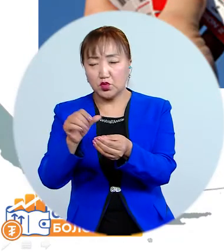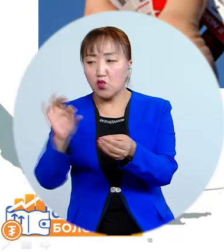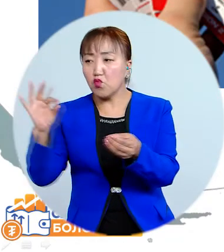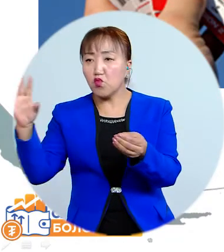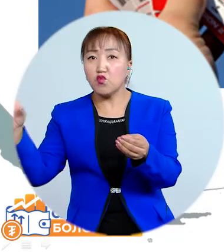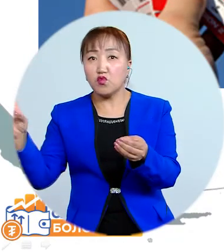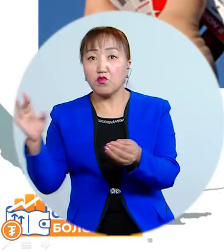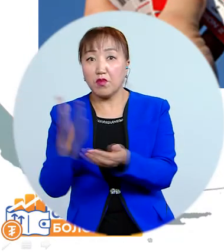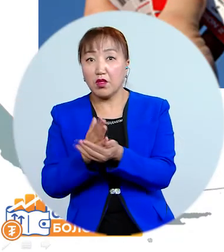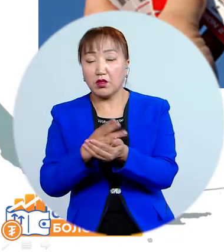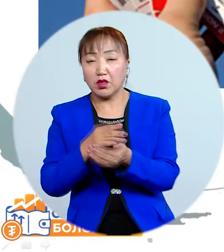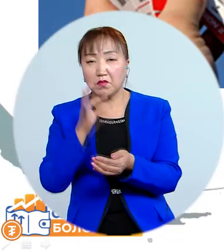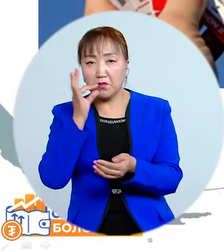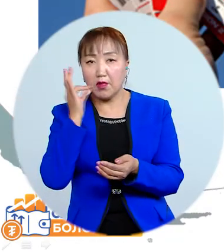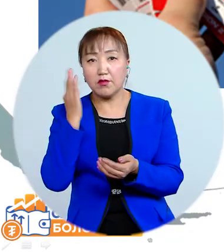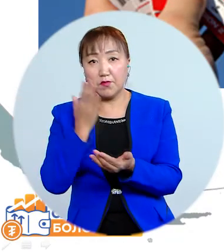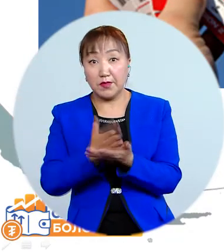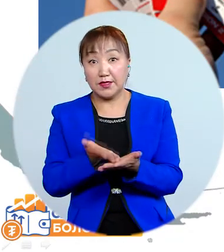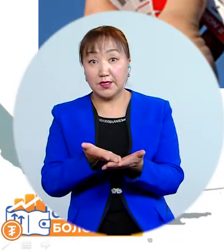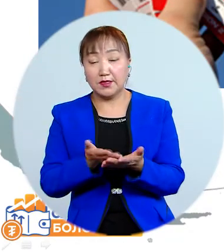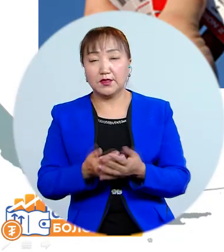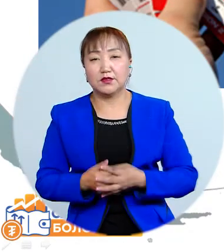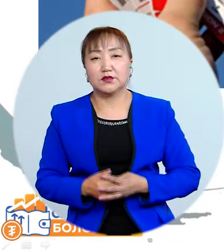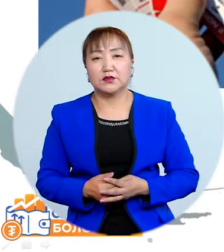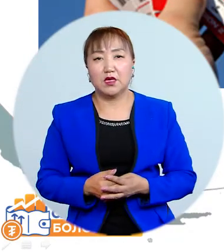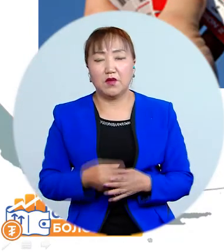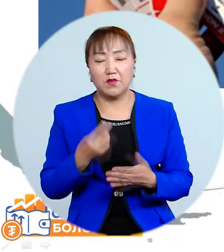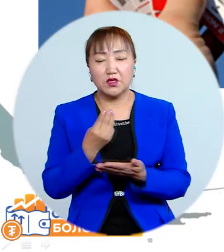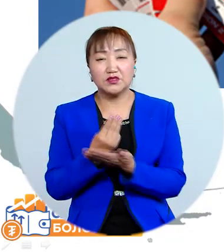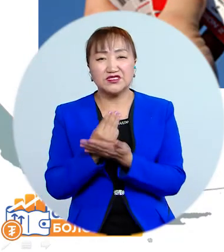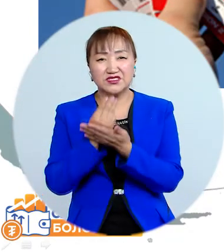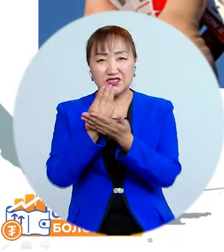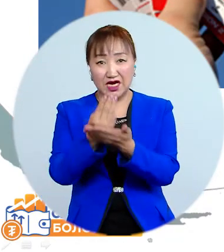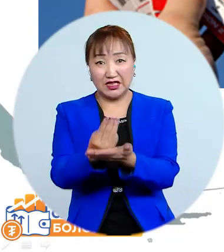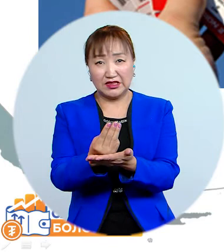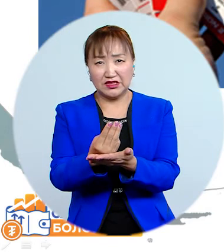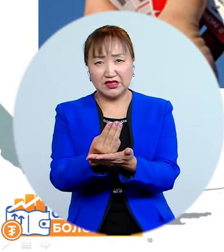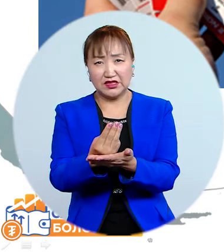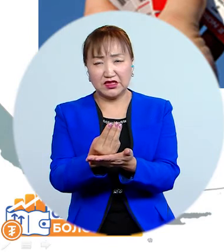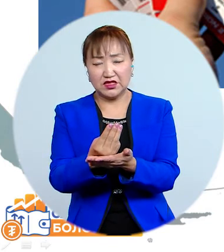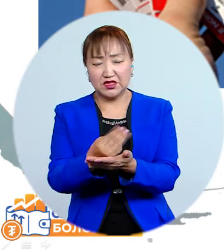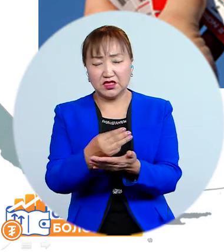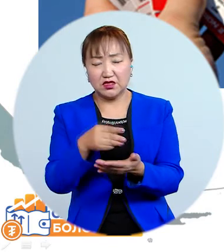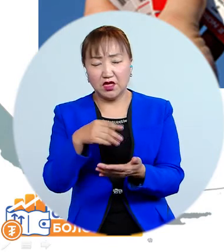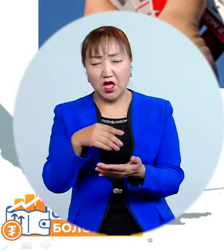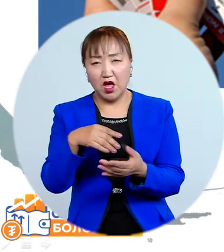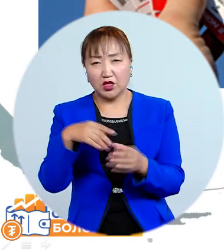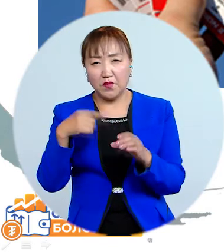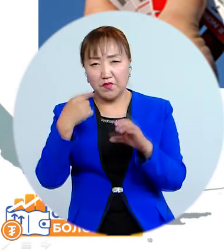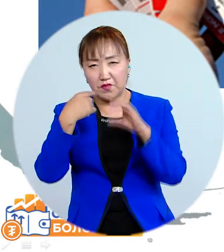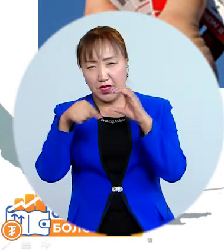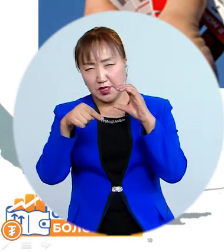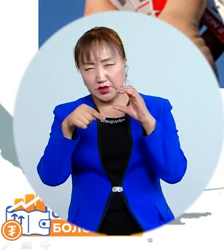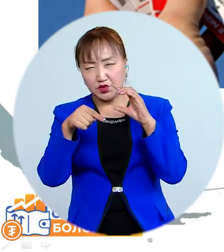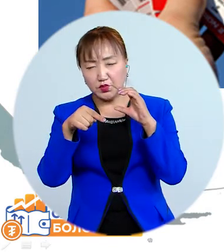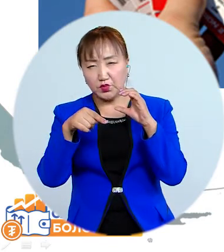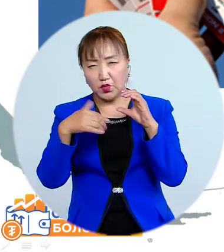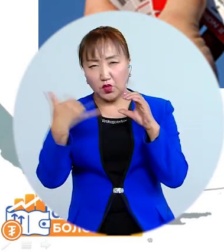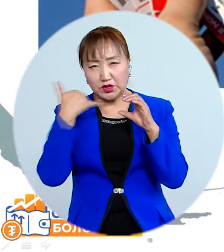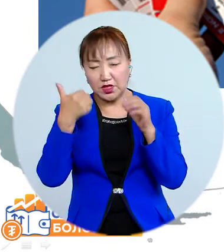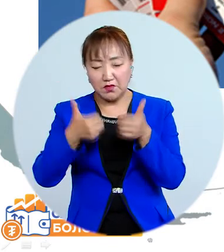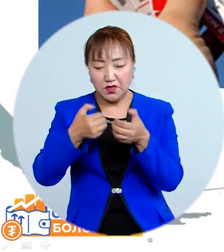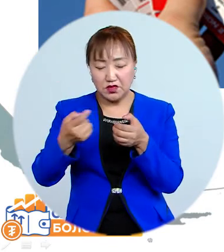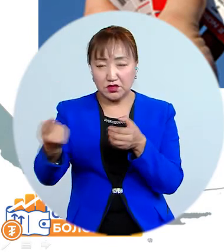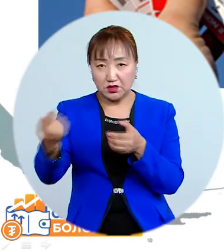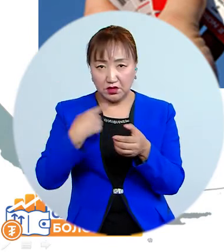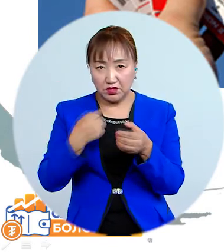одоо лоурддаг юм аргууд бас байдаг. За мөн одоо шагнал урамшуул хожлоо гэж тань руу гинт мессеж ирдэг. Эсвэл одоо